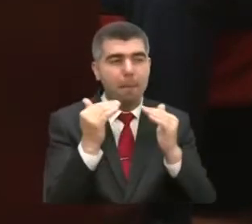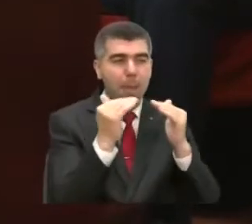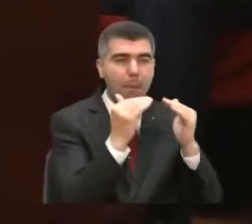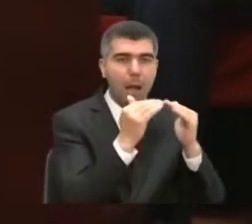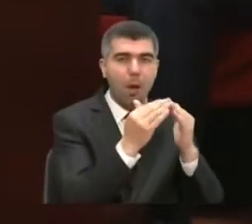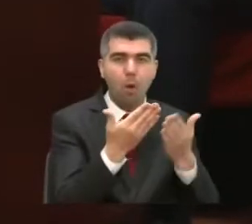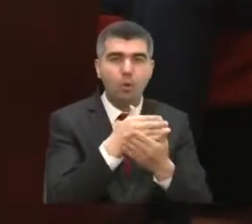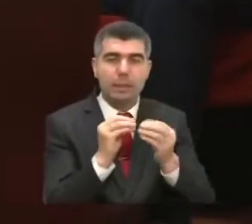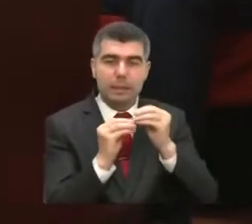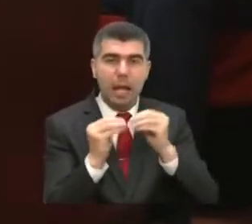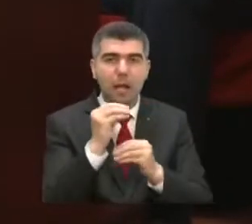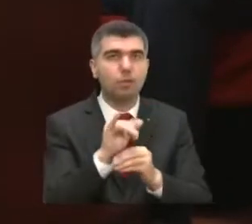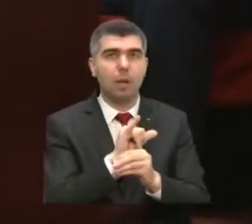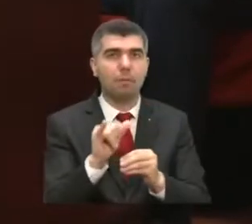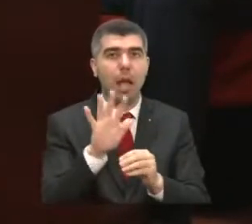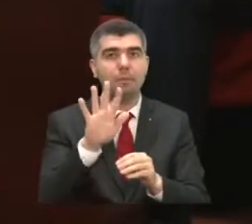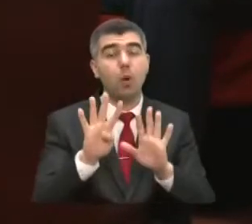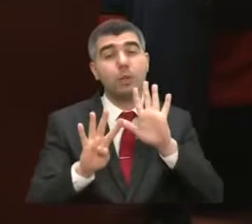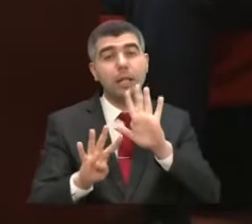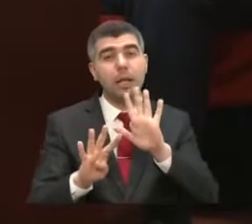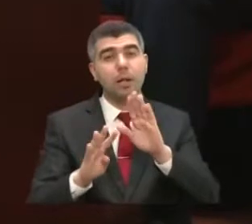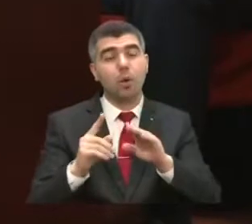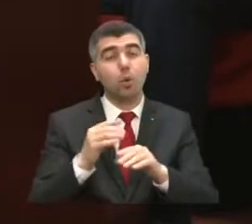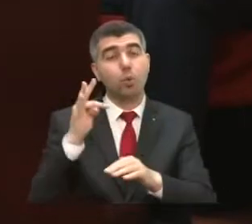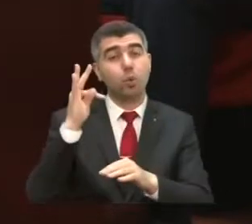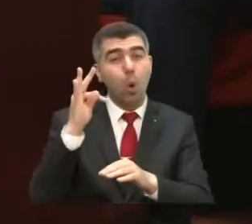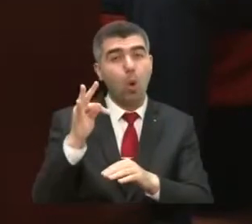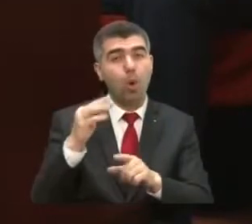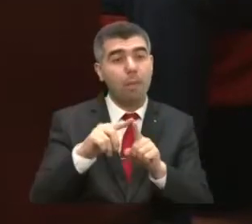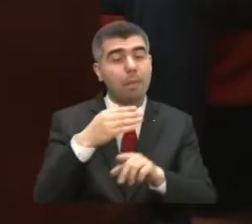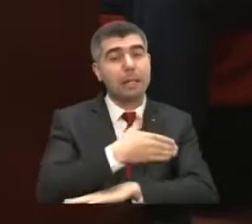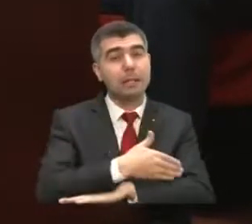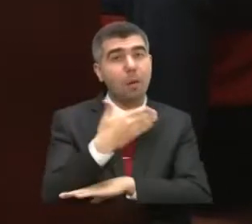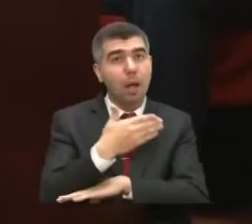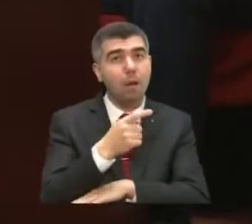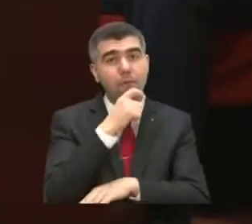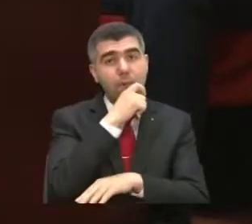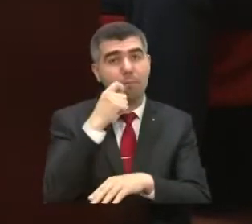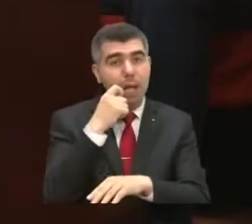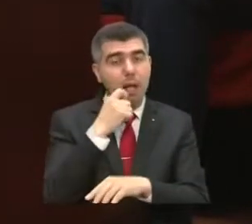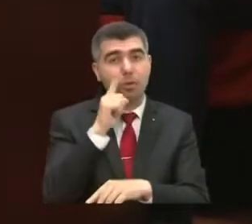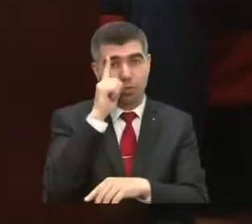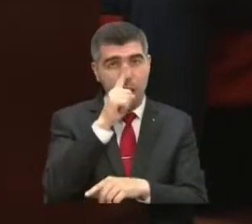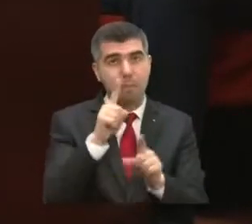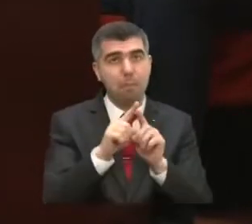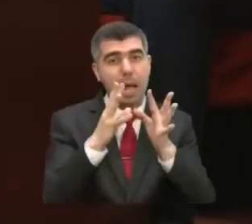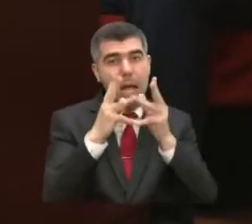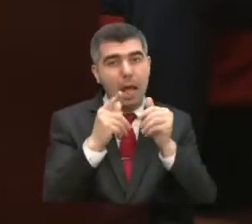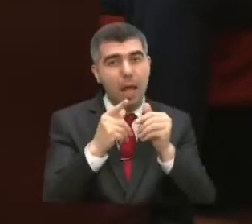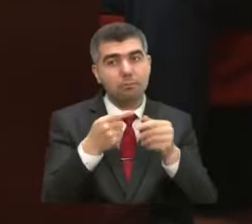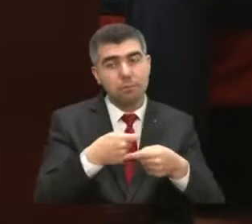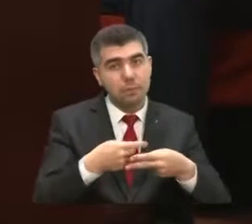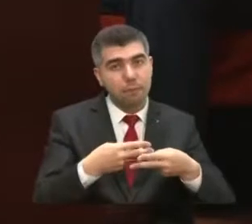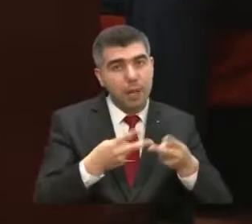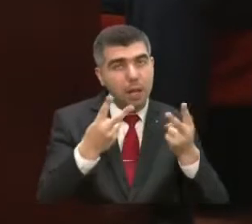بالدور ديالنا. قلت لك 95 طن اللي تقبطات، والان في رمضان غادي تعطاكم رقم، هذا الرقم